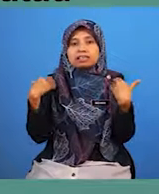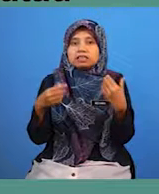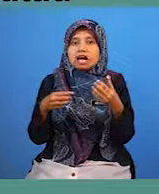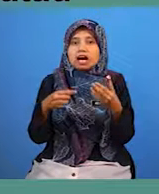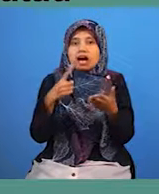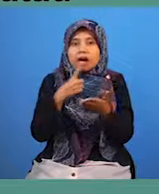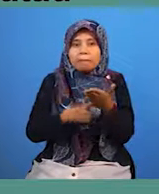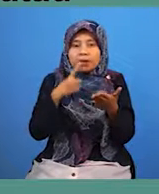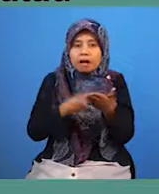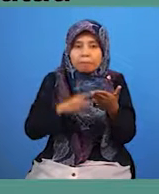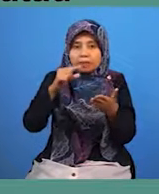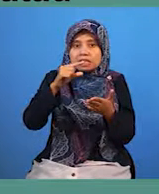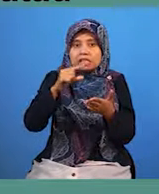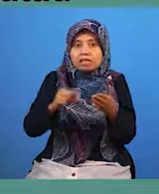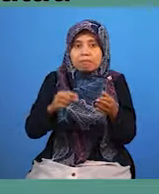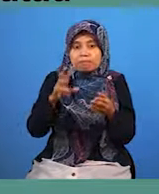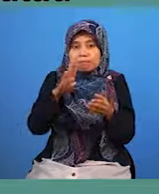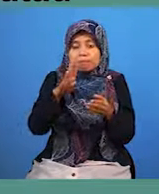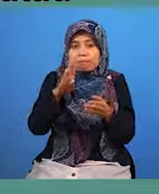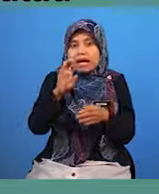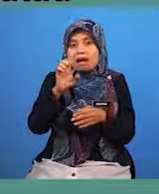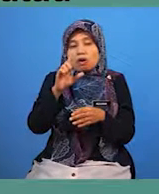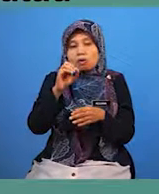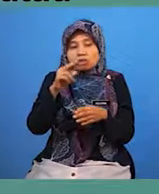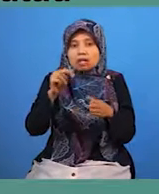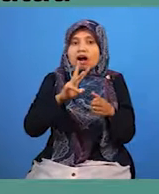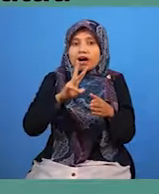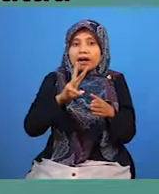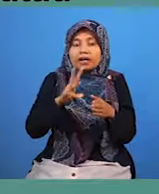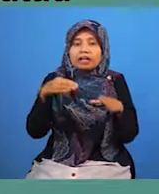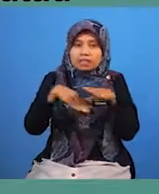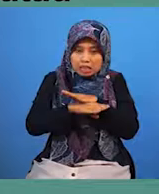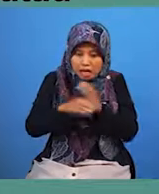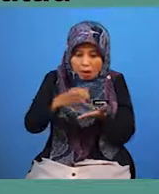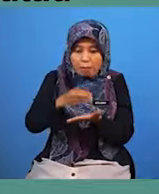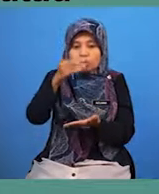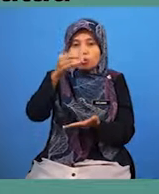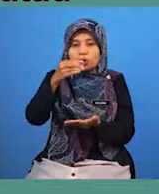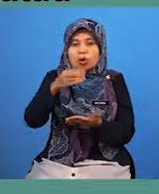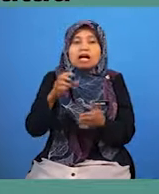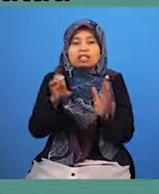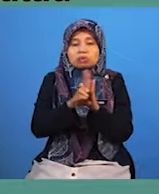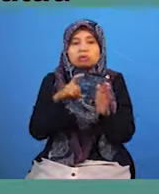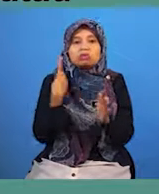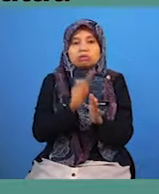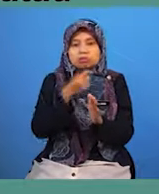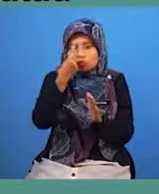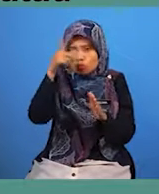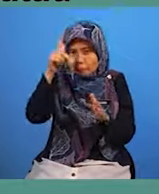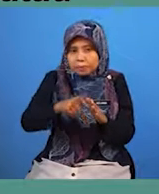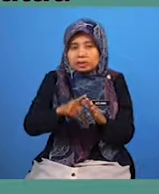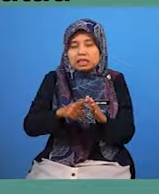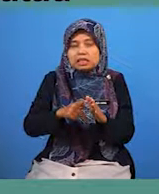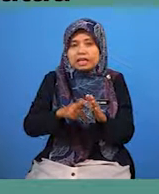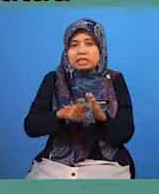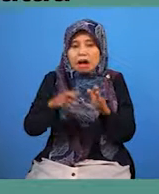sebarang gelembung udara ataupun bubble di dalam botol persampelan kita. Ini bagi memastikan